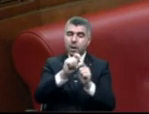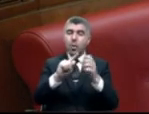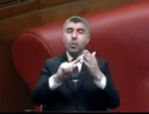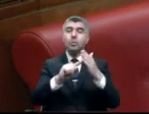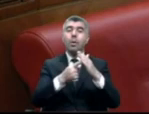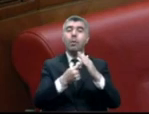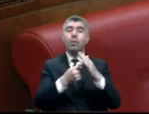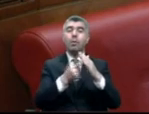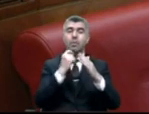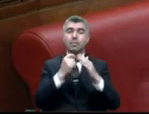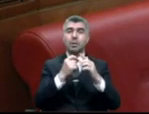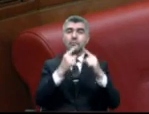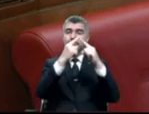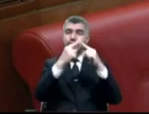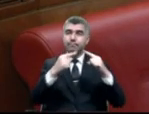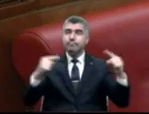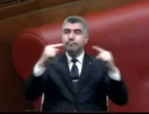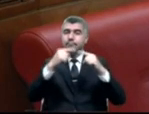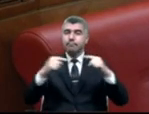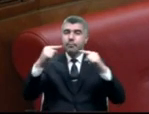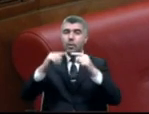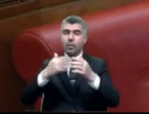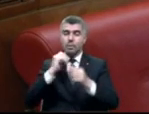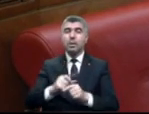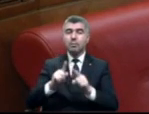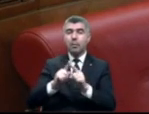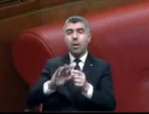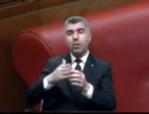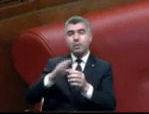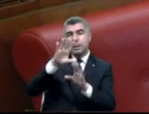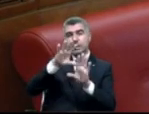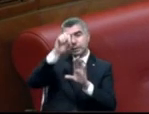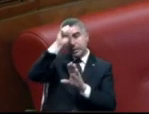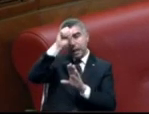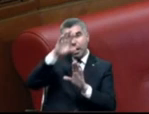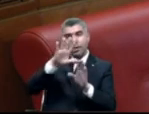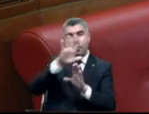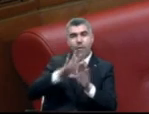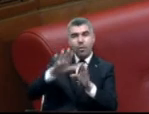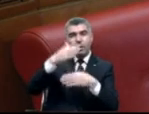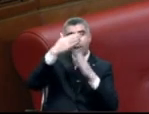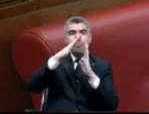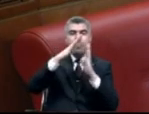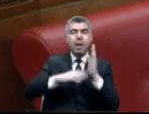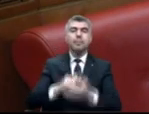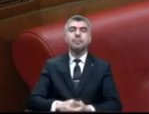الكهربائية اللي هو العمود الفقري ديال ديال ديال القطاع الطاقي في المملكة المغربية.